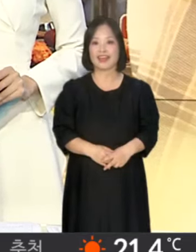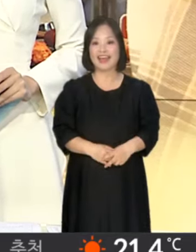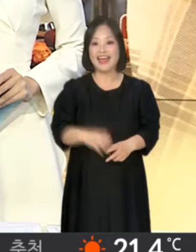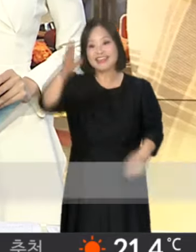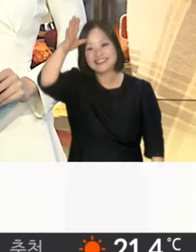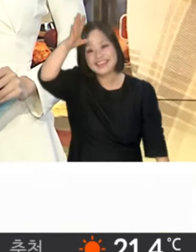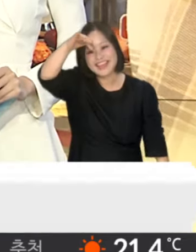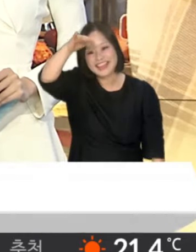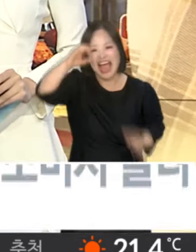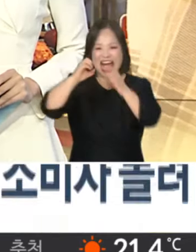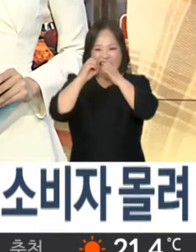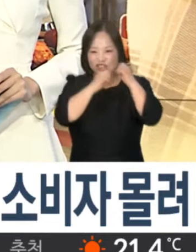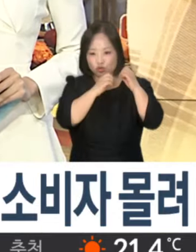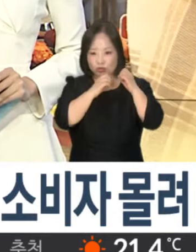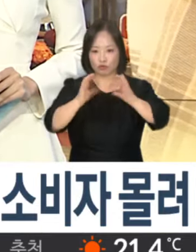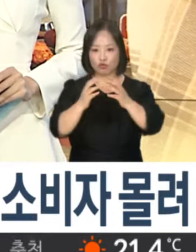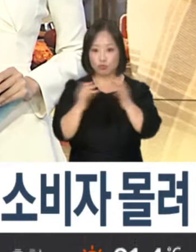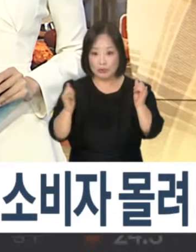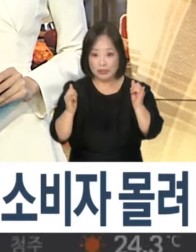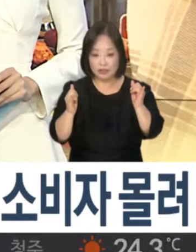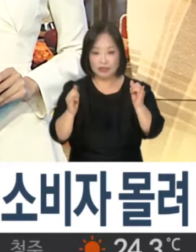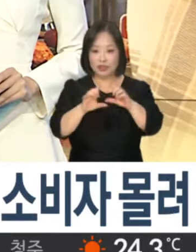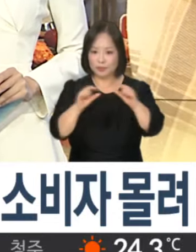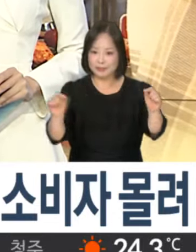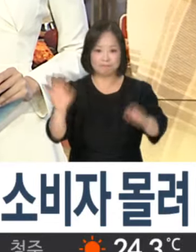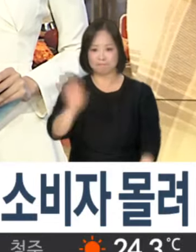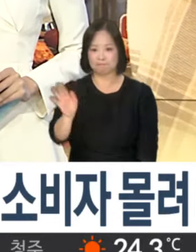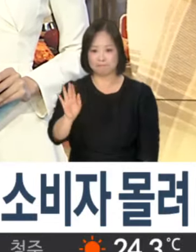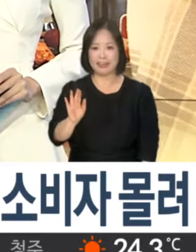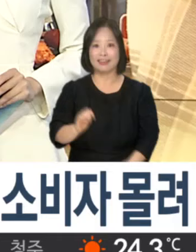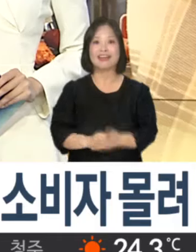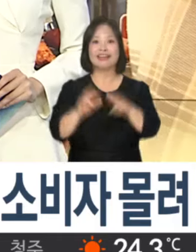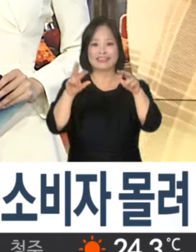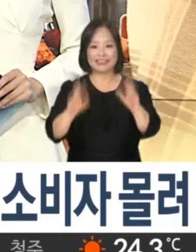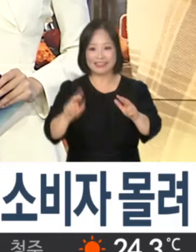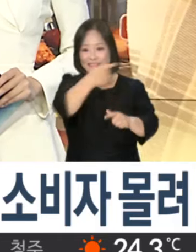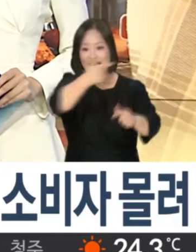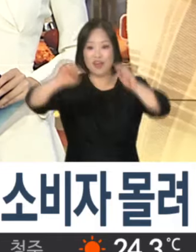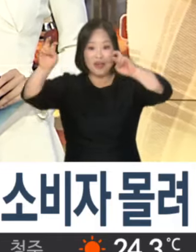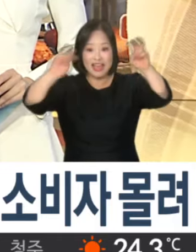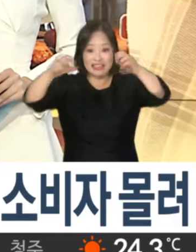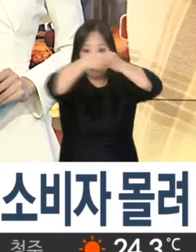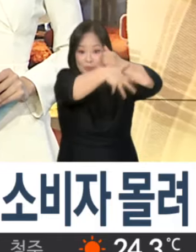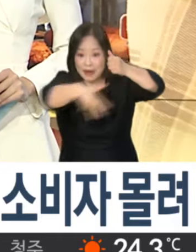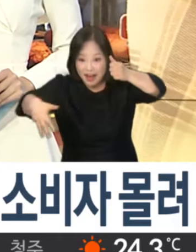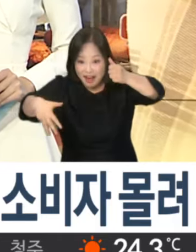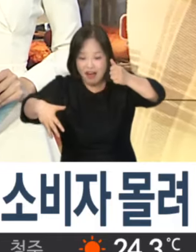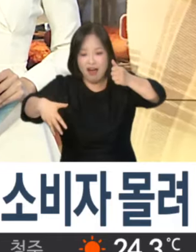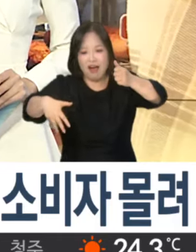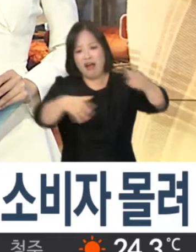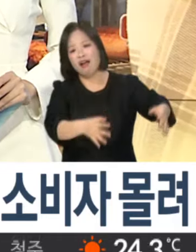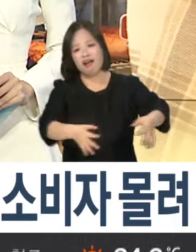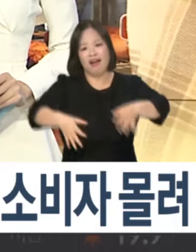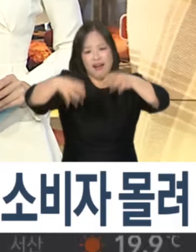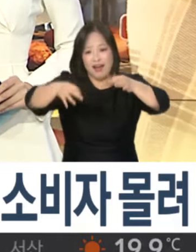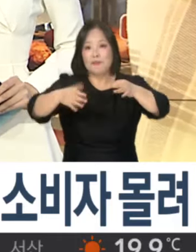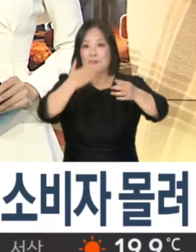네, 치킨이 이제 더 이상 국민 간식으로 불리기는 어려울 것 같습니다. 치킨 프랜차이즈 업체들이 잇따라 가격 인상에